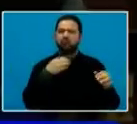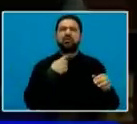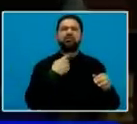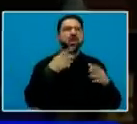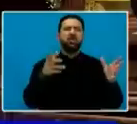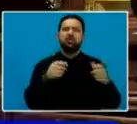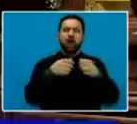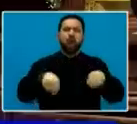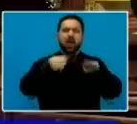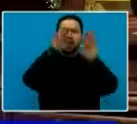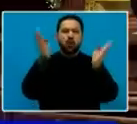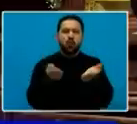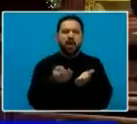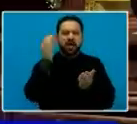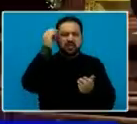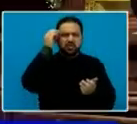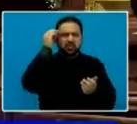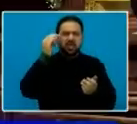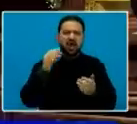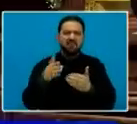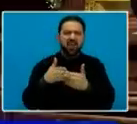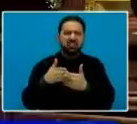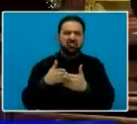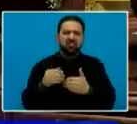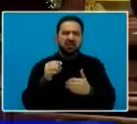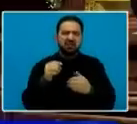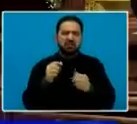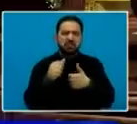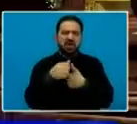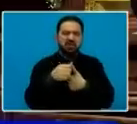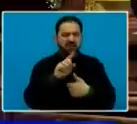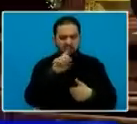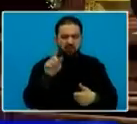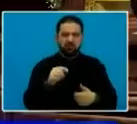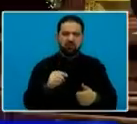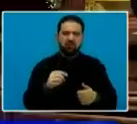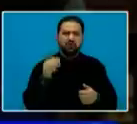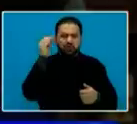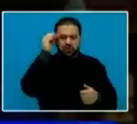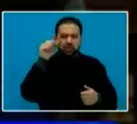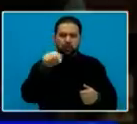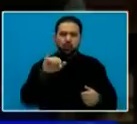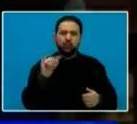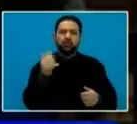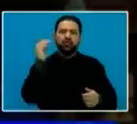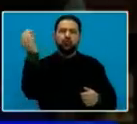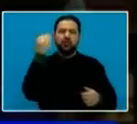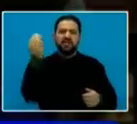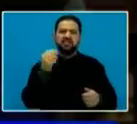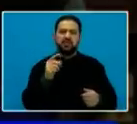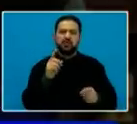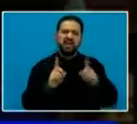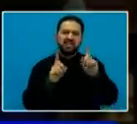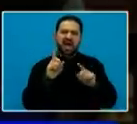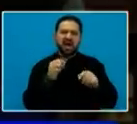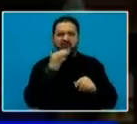lucrurile acestea. Se manifestă în lucrurile simple, foarte simple, ale vieții oricăruia dintre noi. Că vorbim de academician